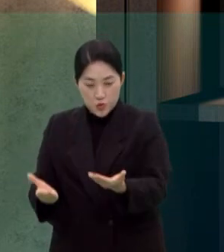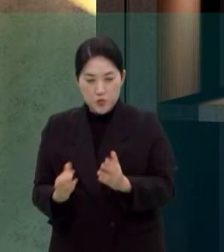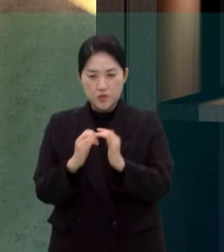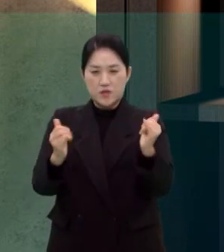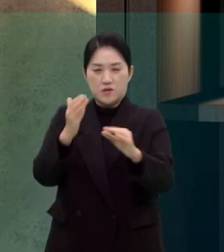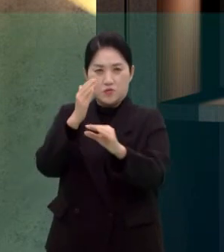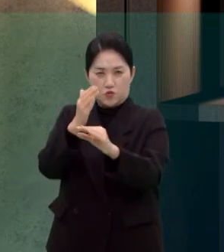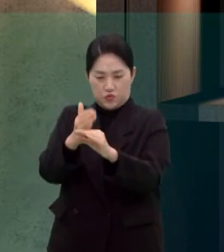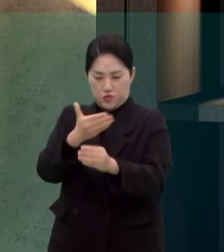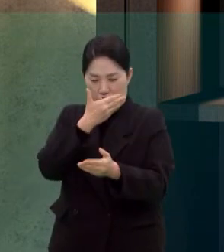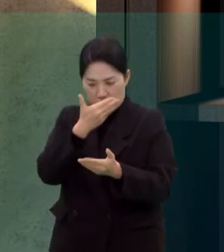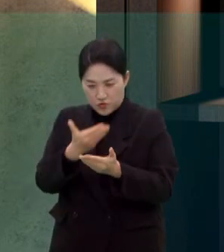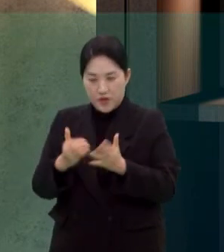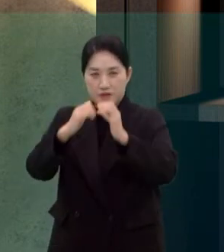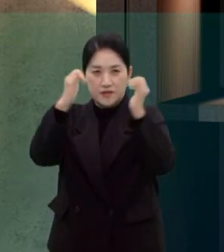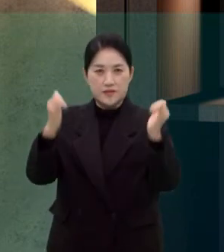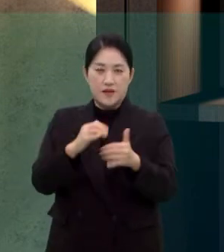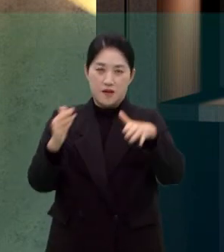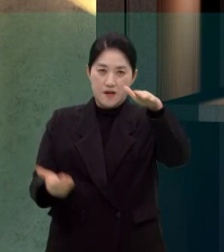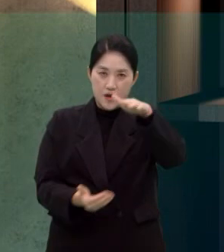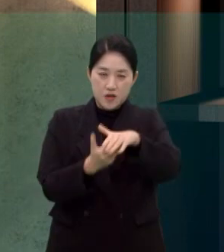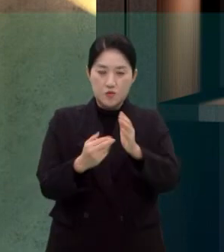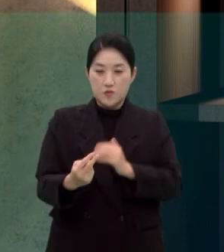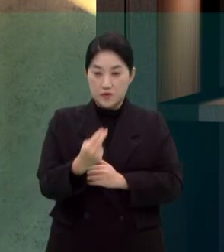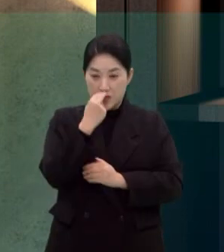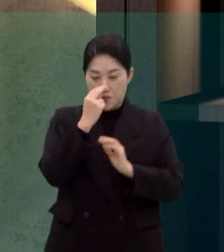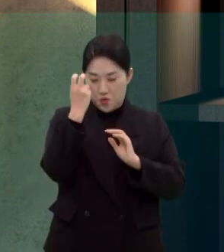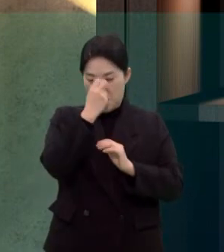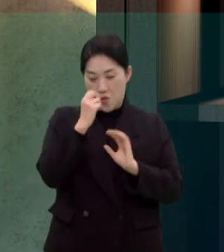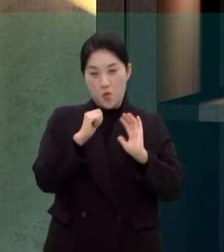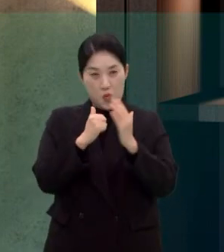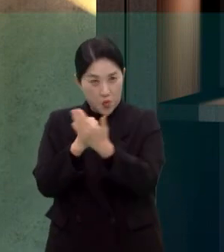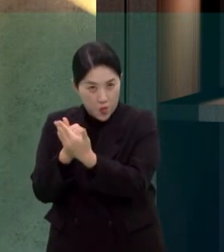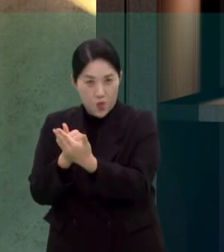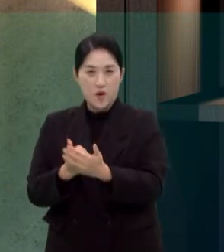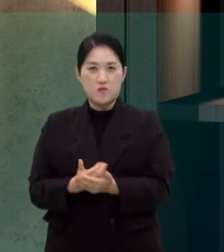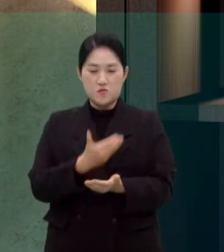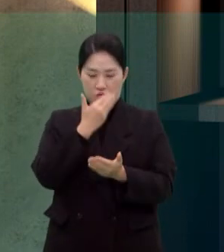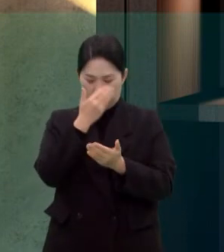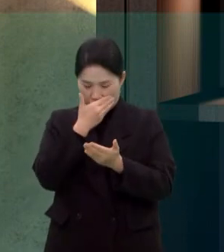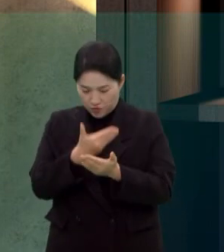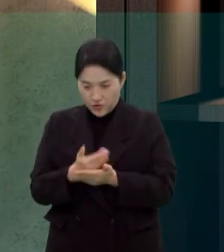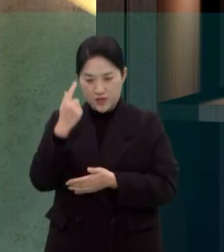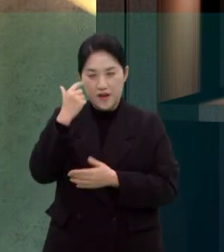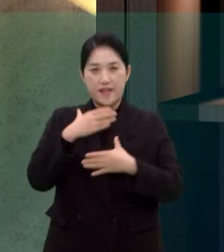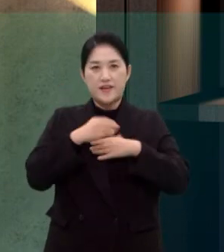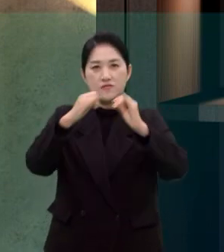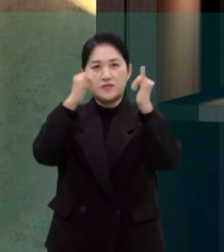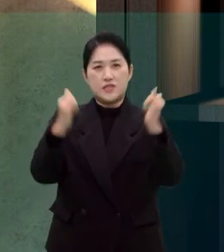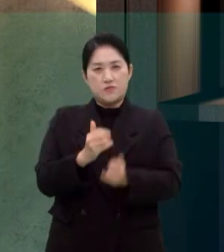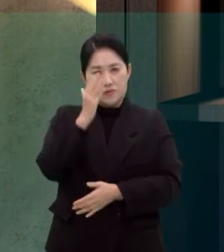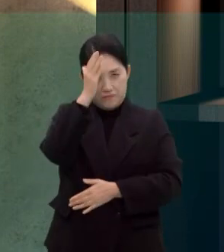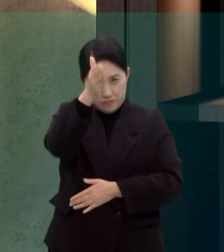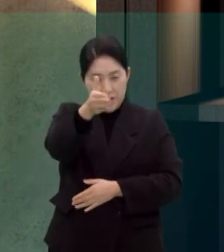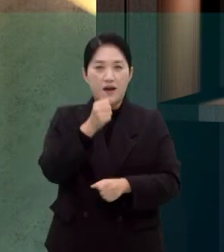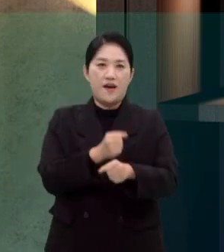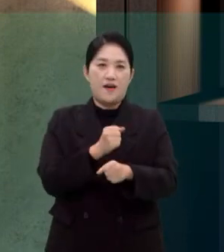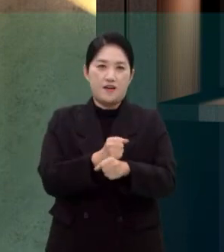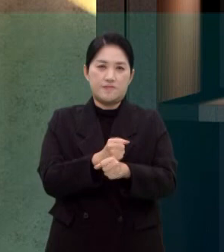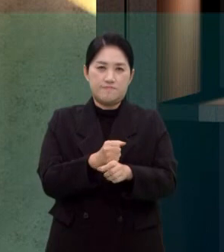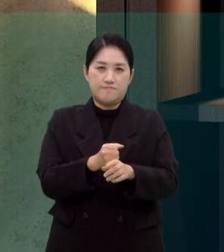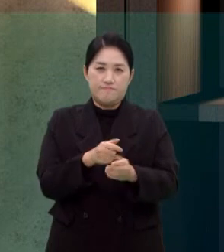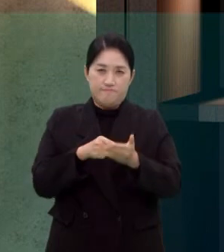가치가 구현되는 사회, 생명을 보호하고 중시하는 안전사회를 추구한다. 이렇게